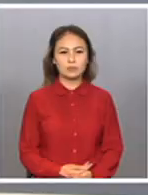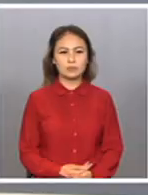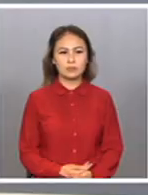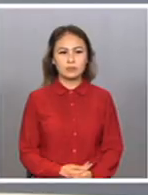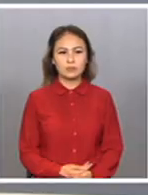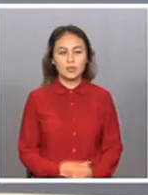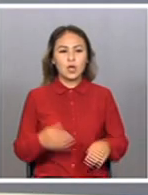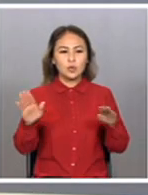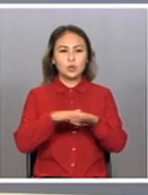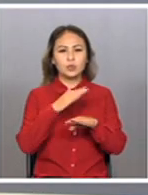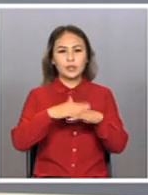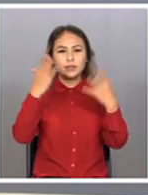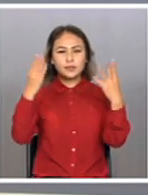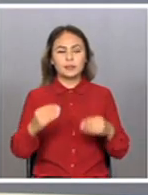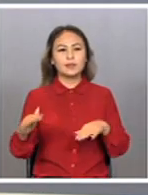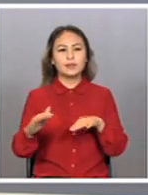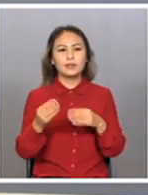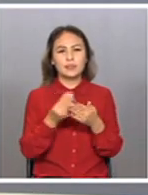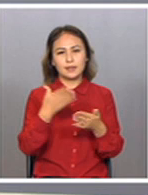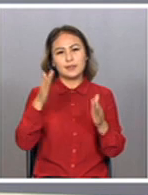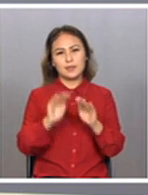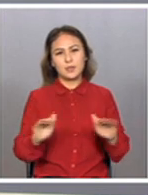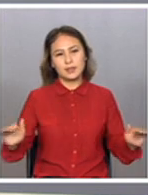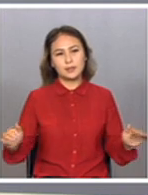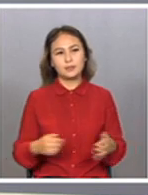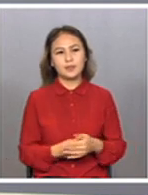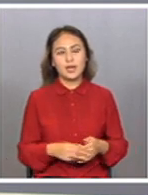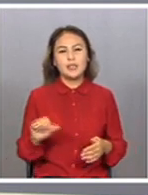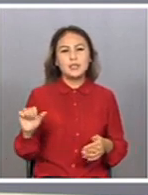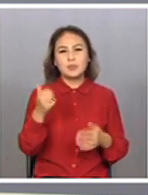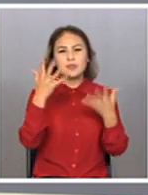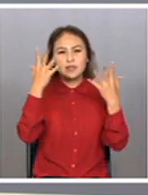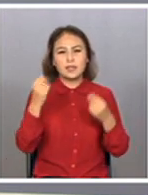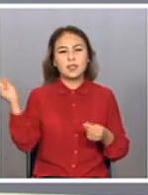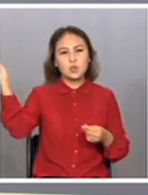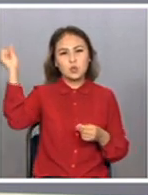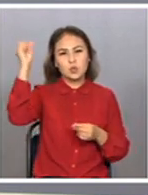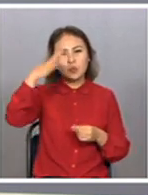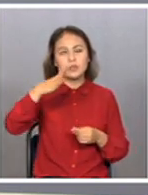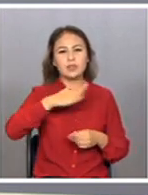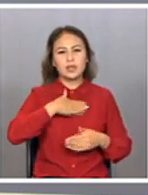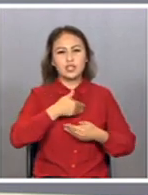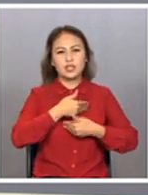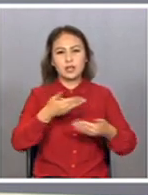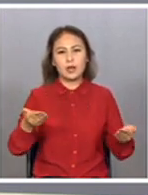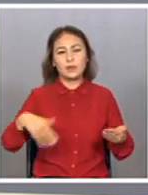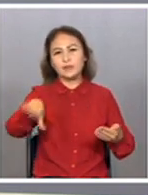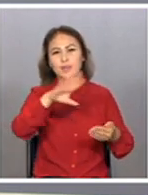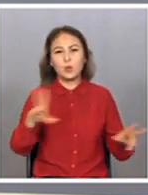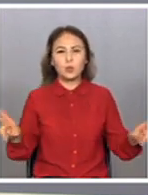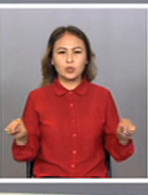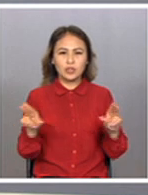Добрый день, дорогие ребята! С первыми лучами солнца я вам желаю